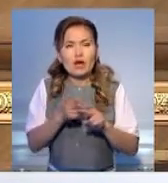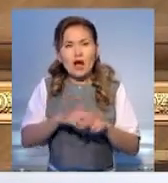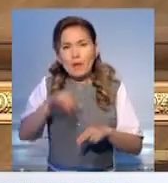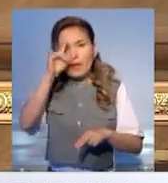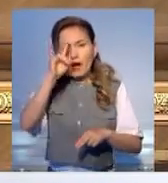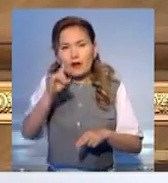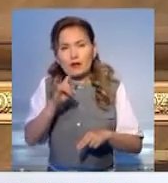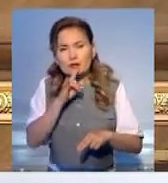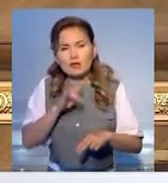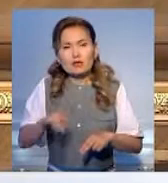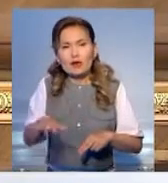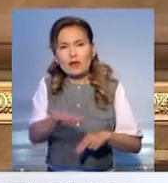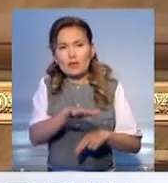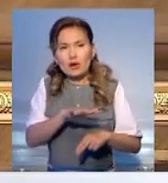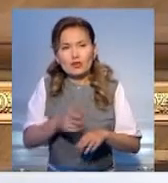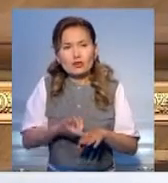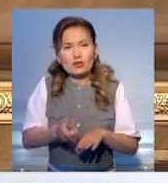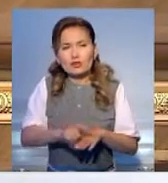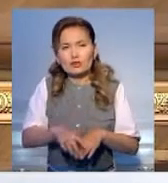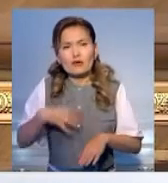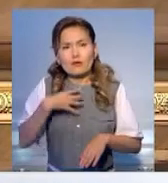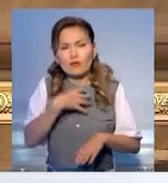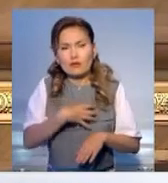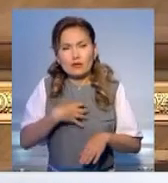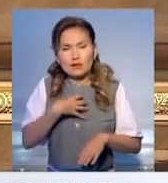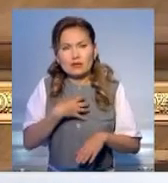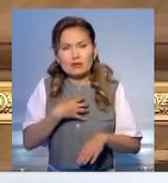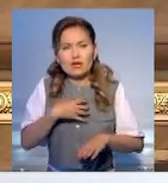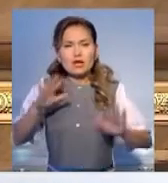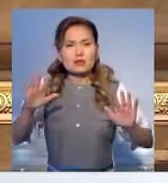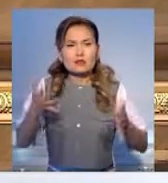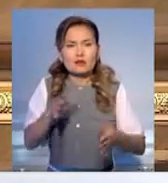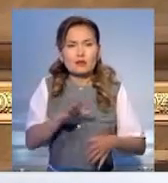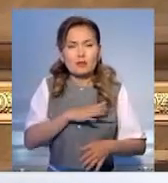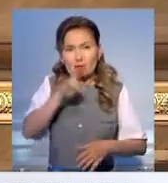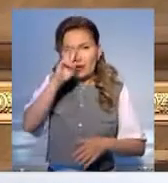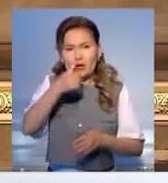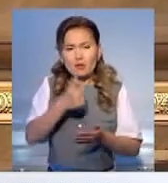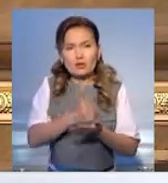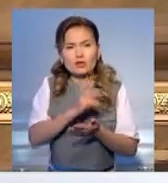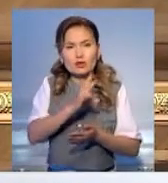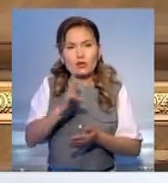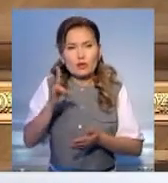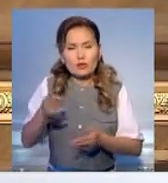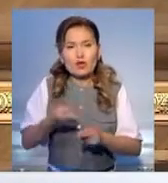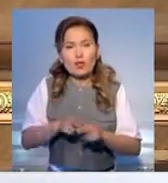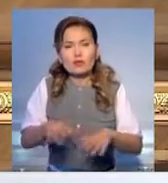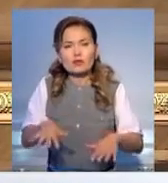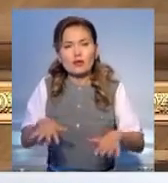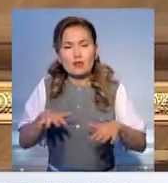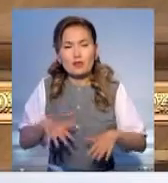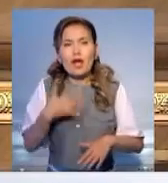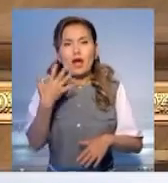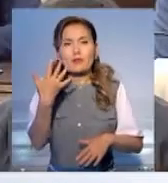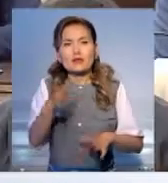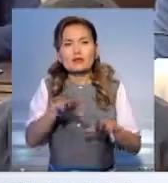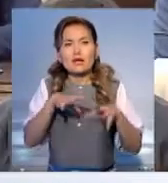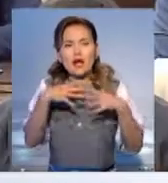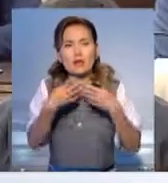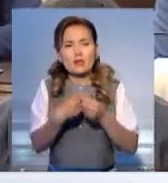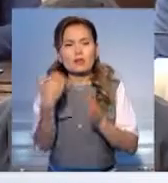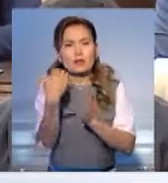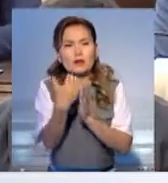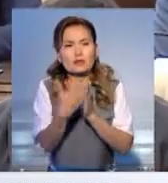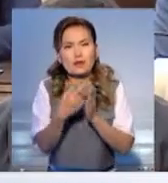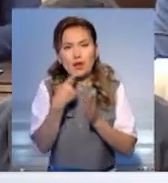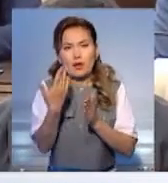елімізде тағы бір тарихи оқиға болды. Президентіміз осы парламентте өзінің 5 әлеуметтік бастамасын